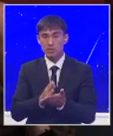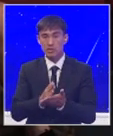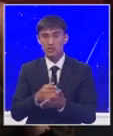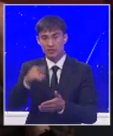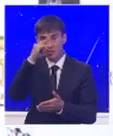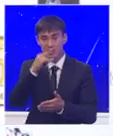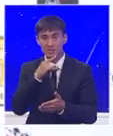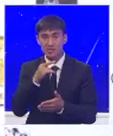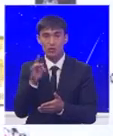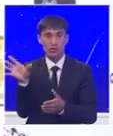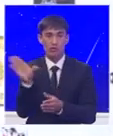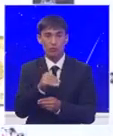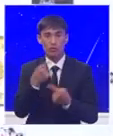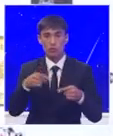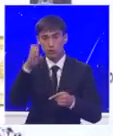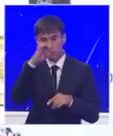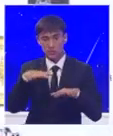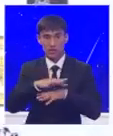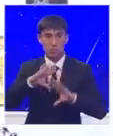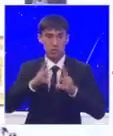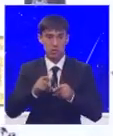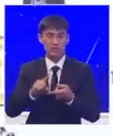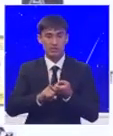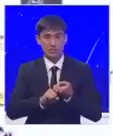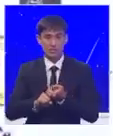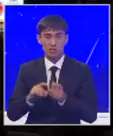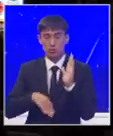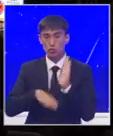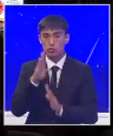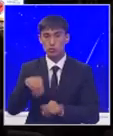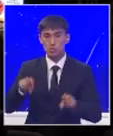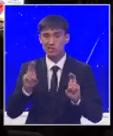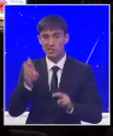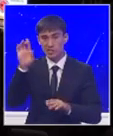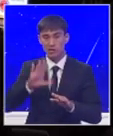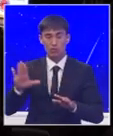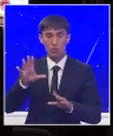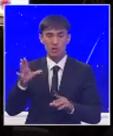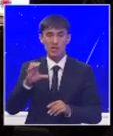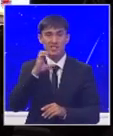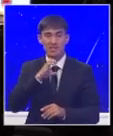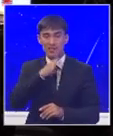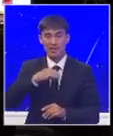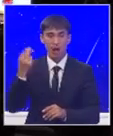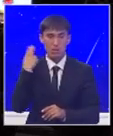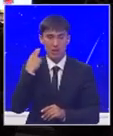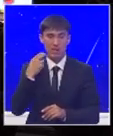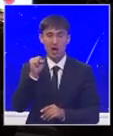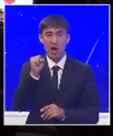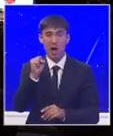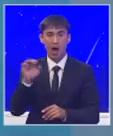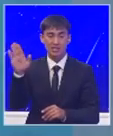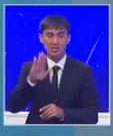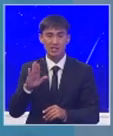только в Казахстане, но и во многих странах мира. В связи с этим лучшие специалисты Европы, Северной Америки и азиатского